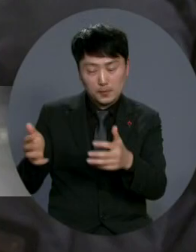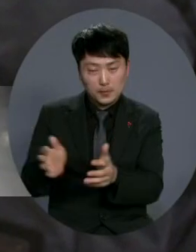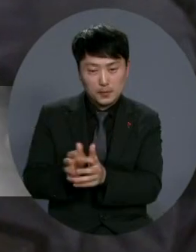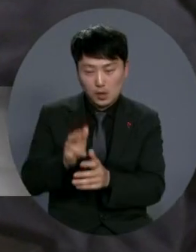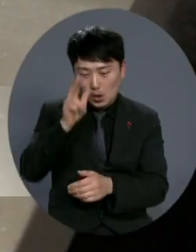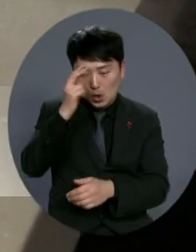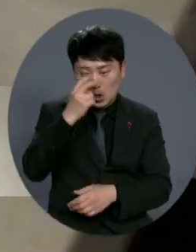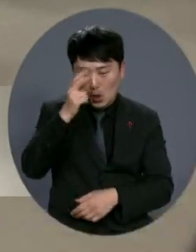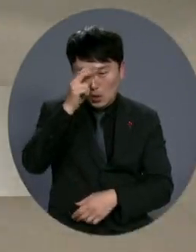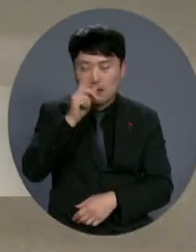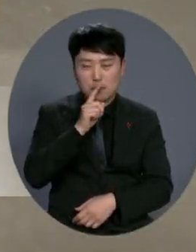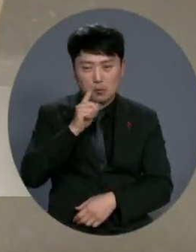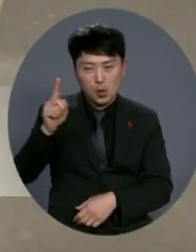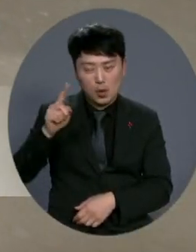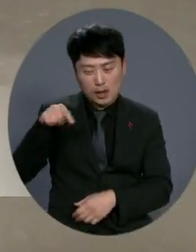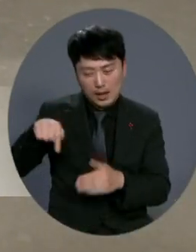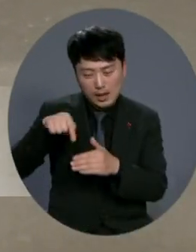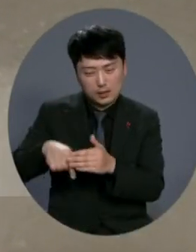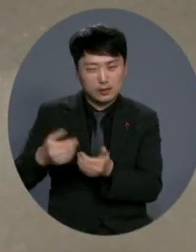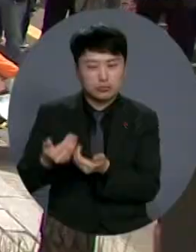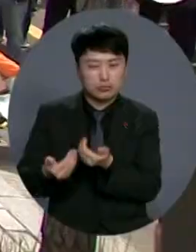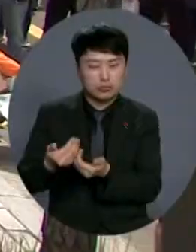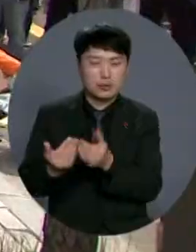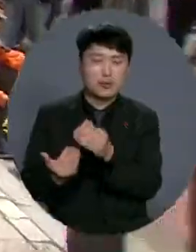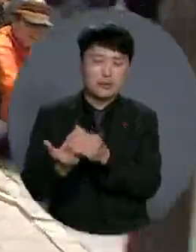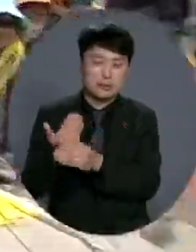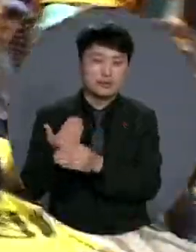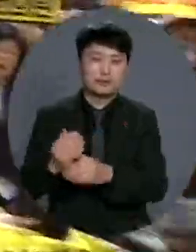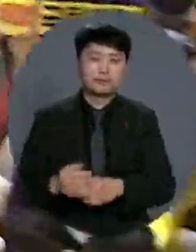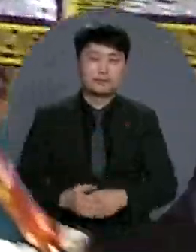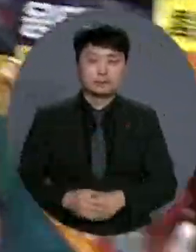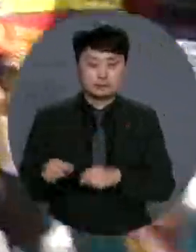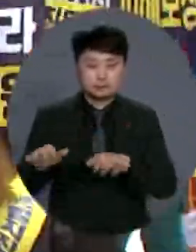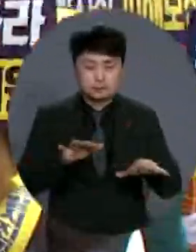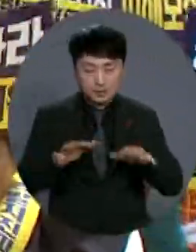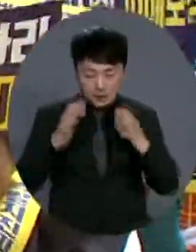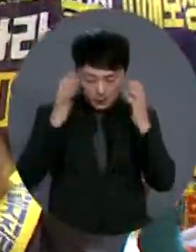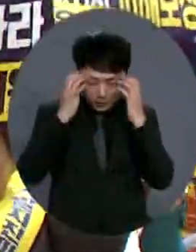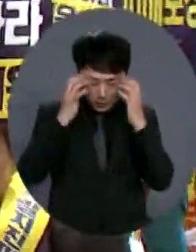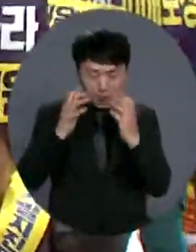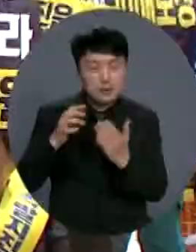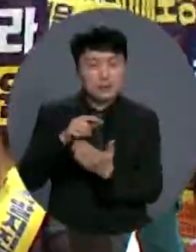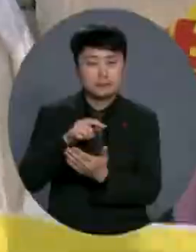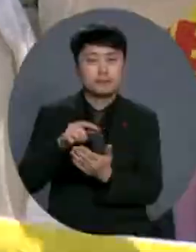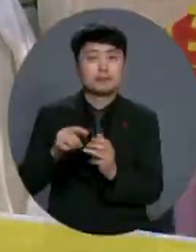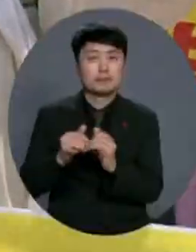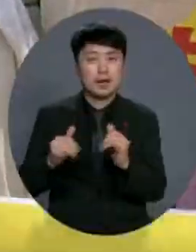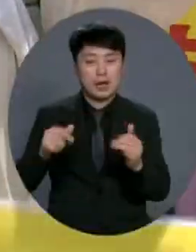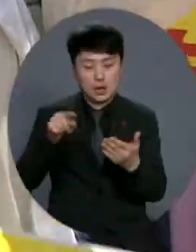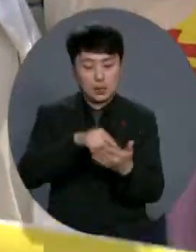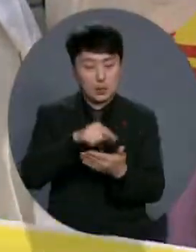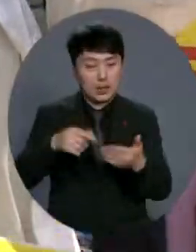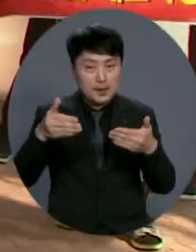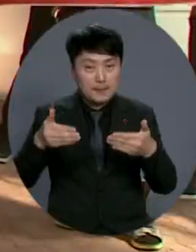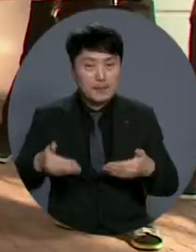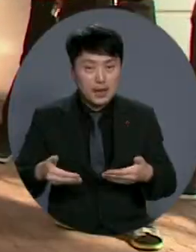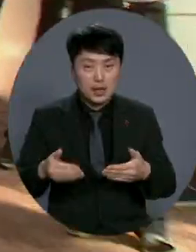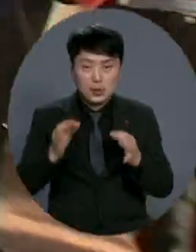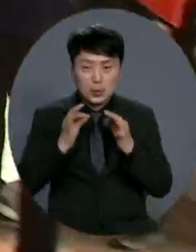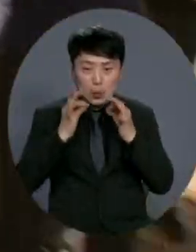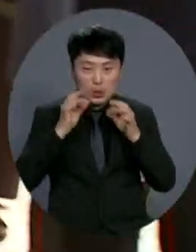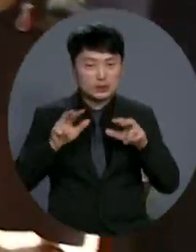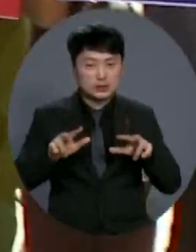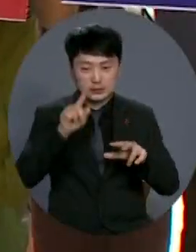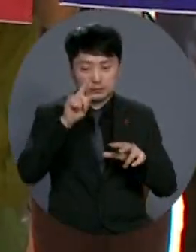검찰에 고발하면서 내분이 일기도 했습니다. 지진으로 고통받은 시민들이 정당한 배상을 받을 수 있도록